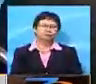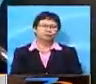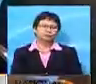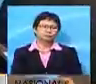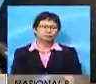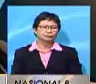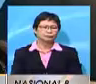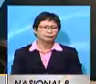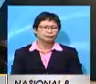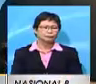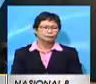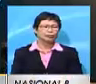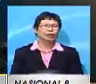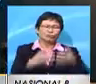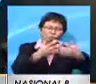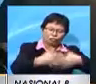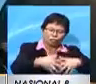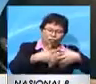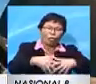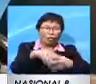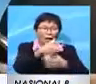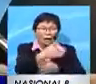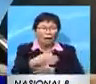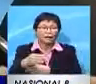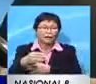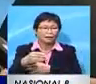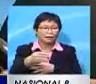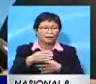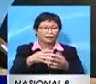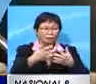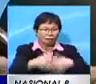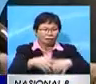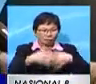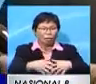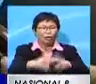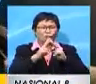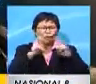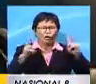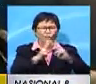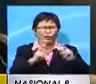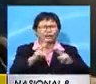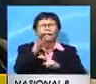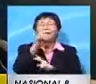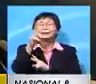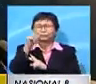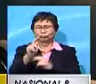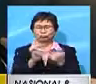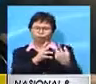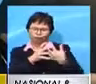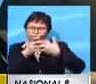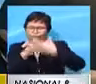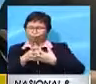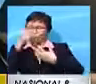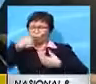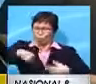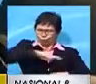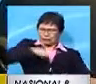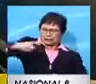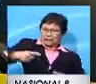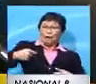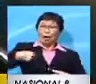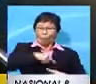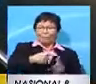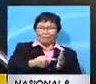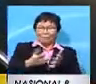Because the factory and the assets were a very good fit to our needs, and the people